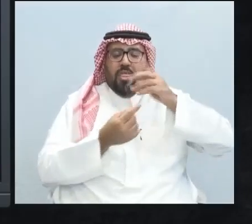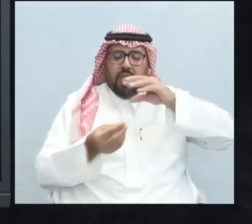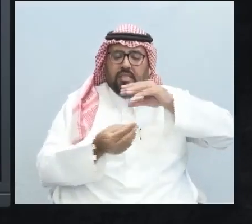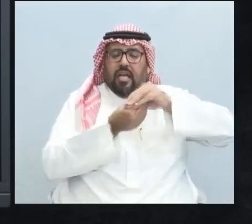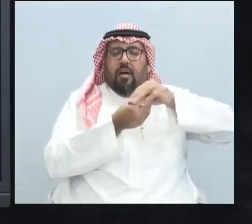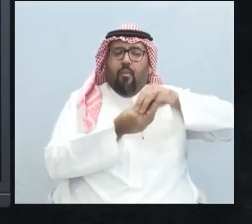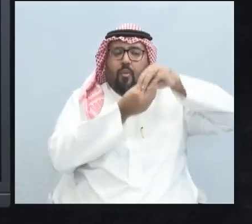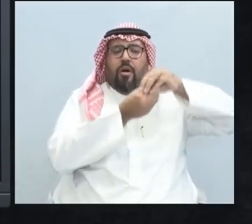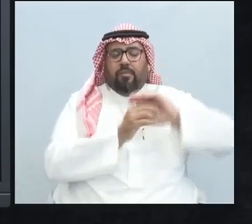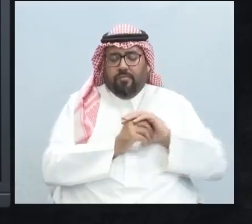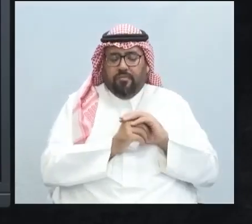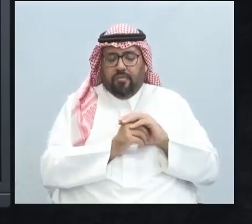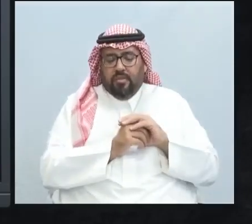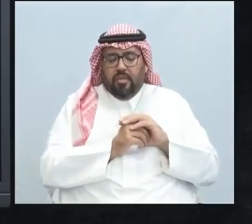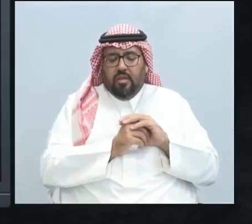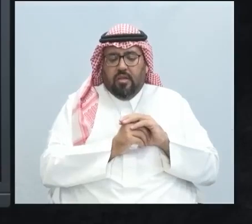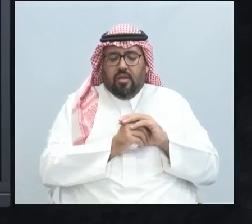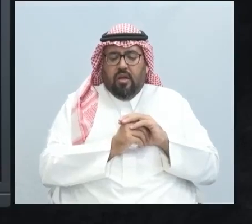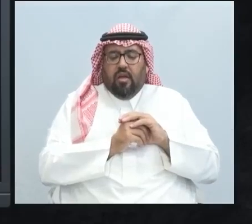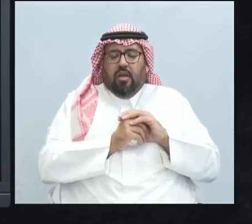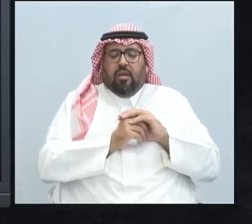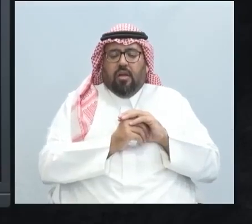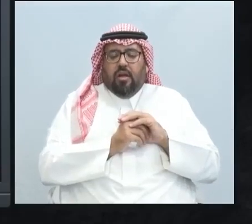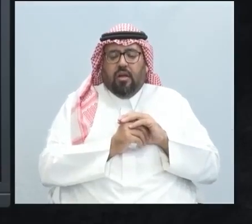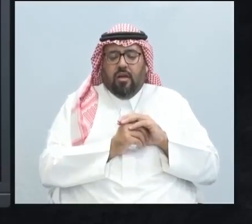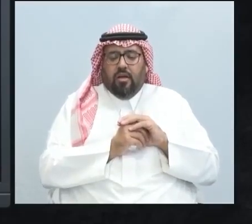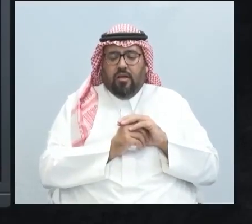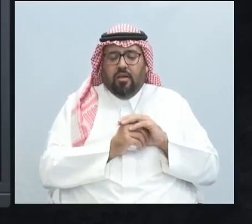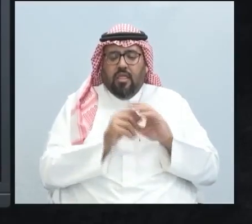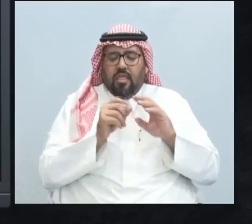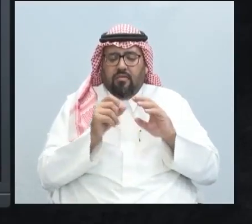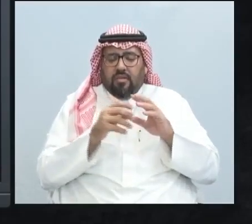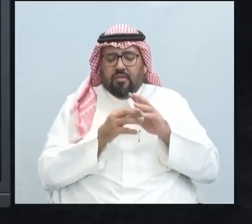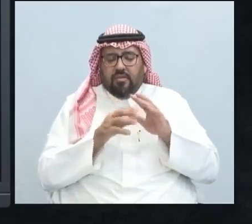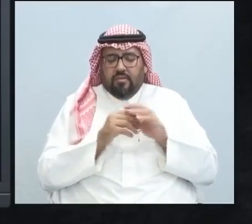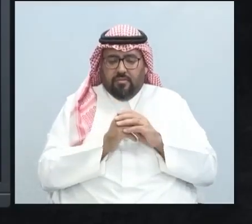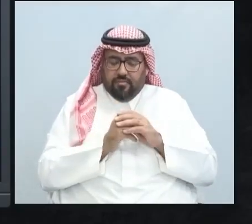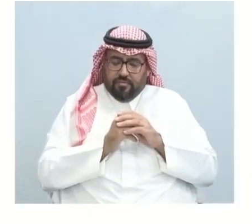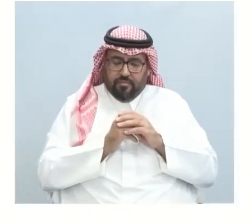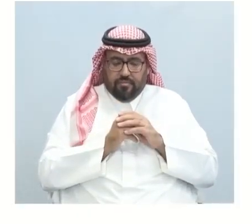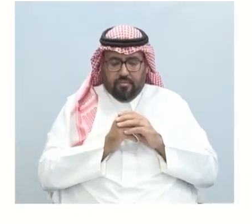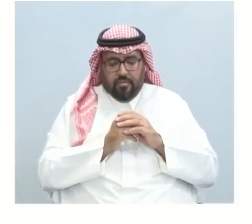واحد سوف يكون عاجز من خلال ما يملك من ليس سومات على تفكيك هذا